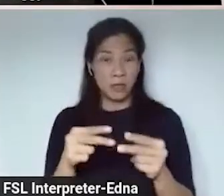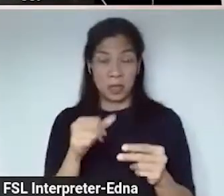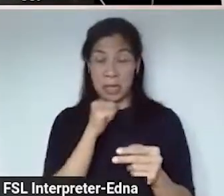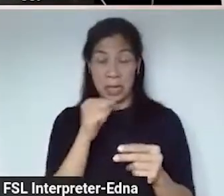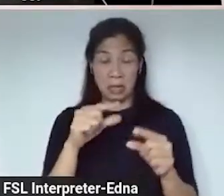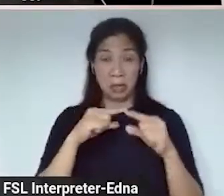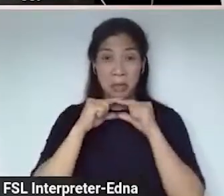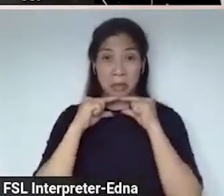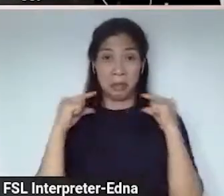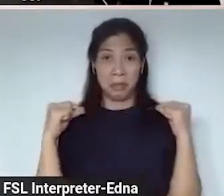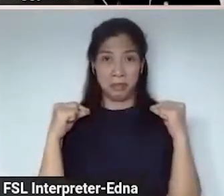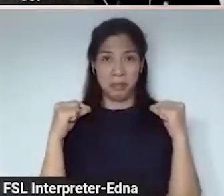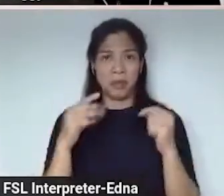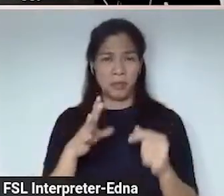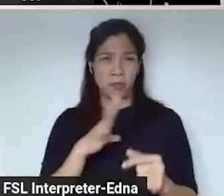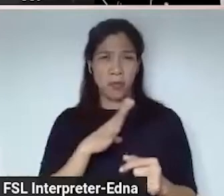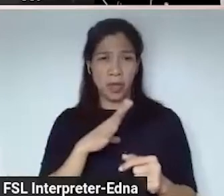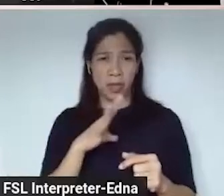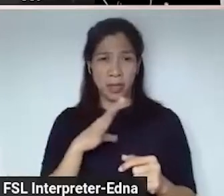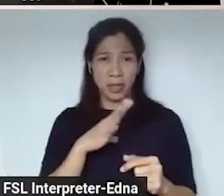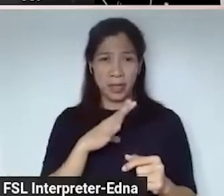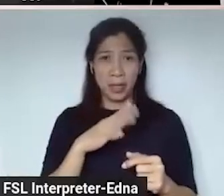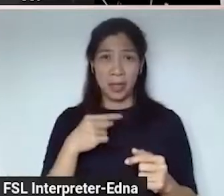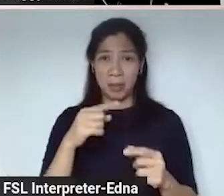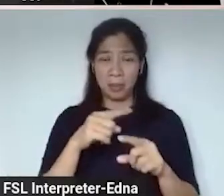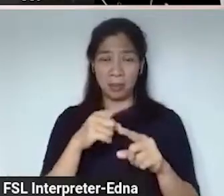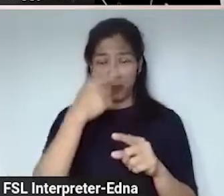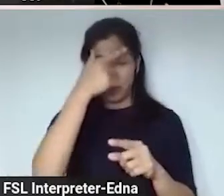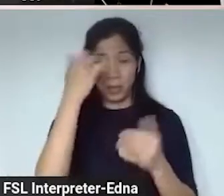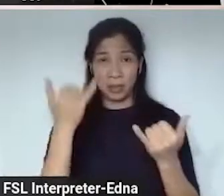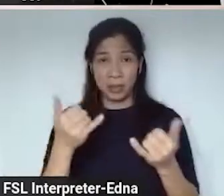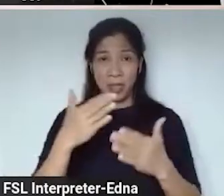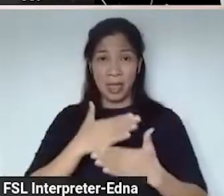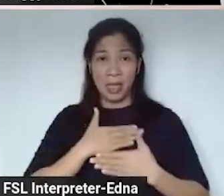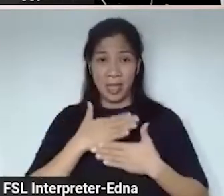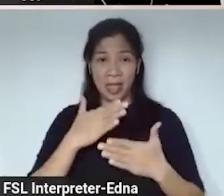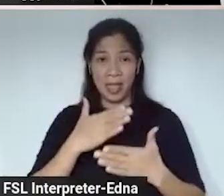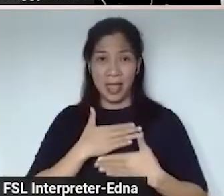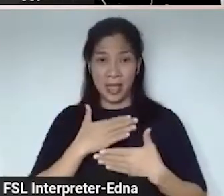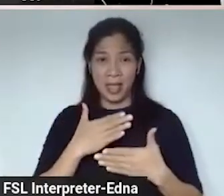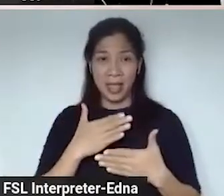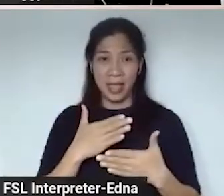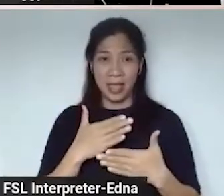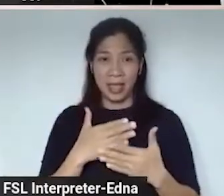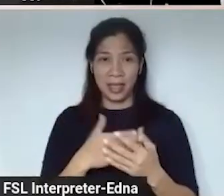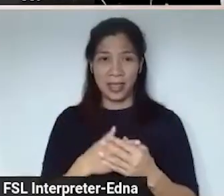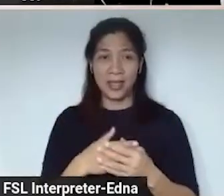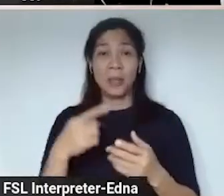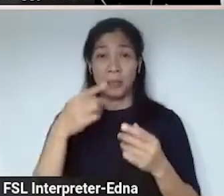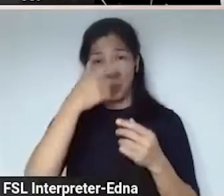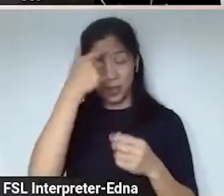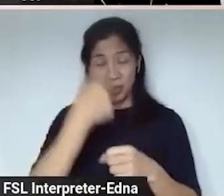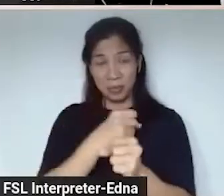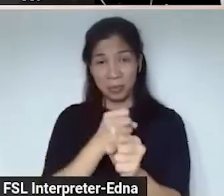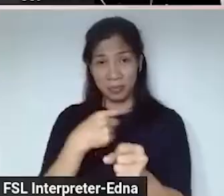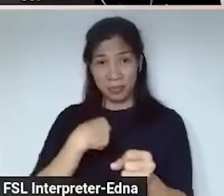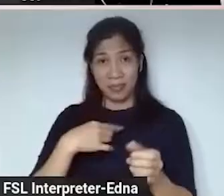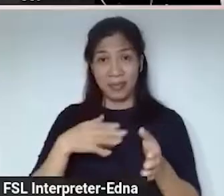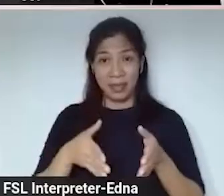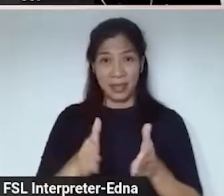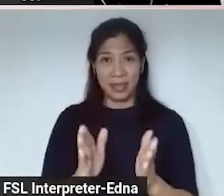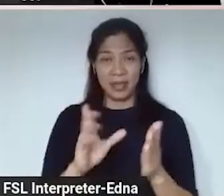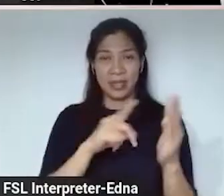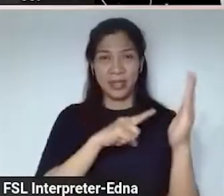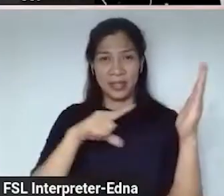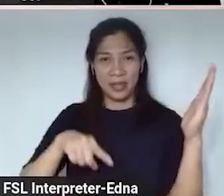I'm happy. Kasi sabi nga ni Miss Peggy, parang naging avenue din ako ni Lord